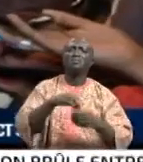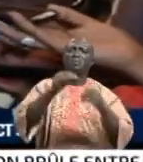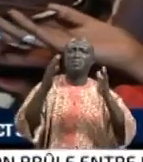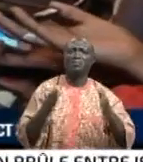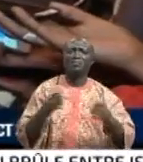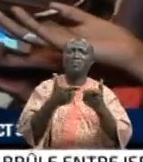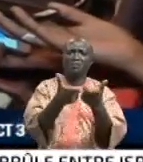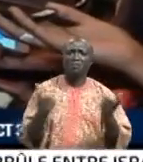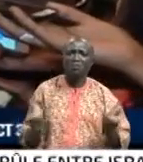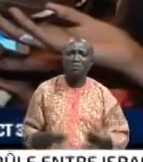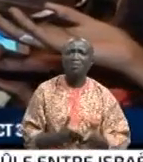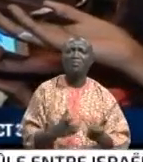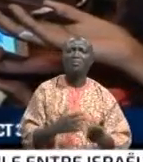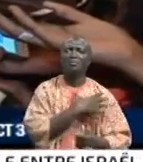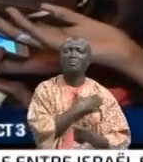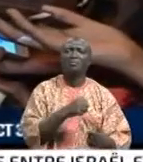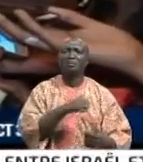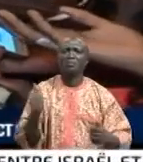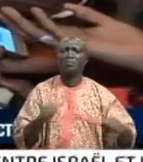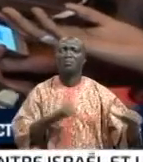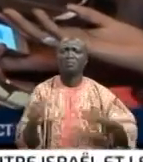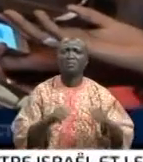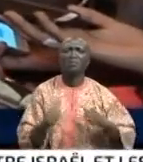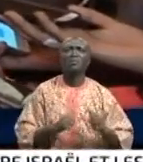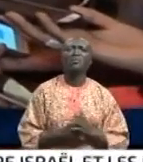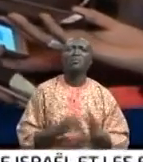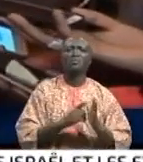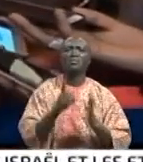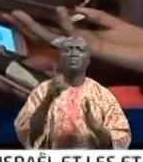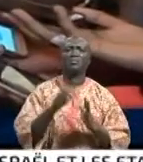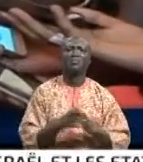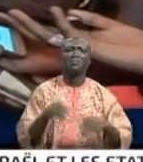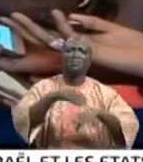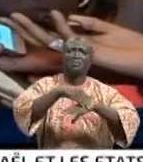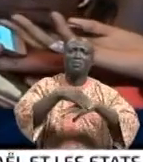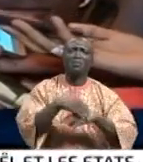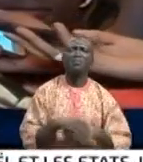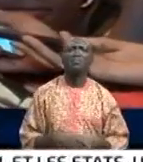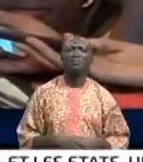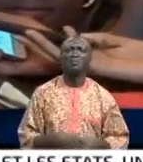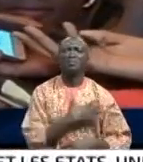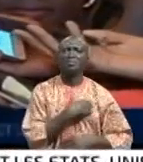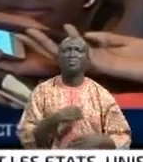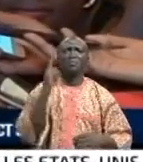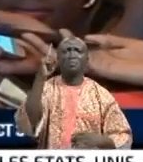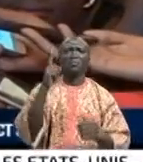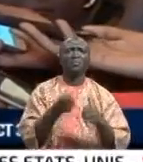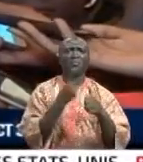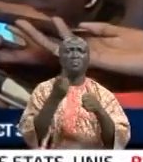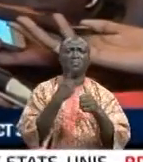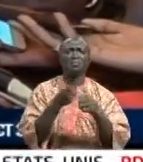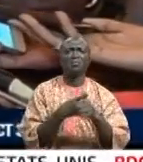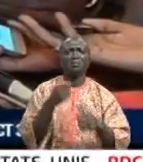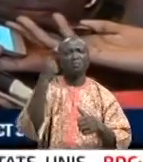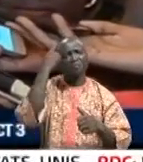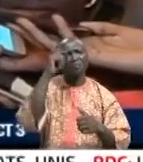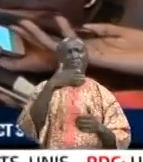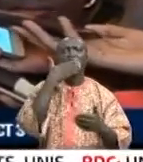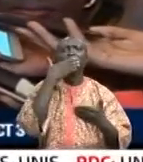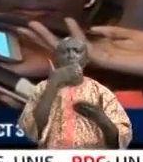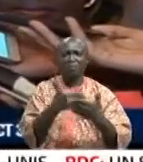comprendre et noter ce que la formation des élus locaux et des acteurs territoriaux est un préalable pour la bonne réussite de